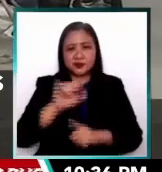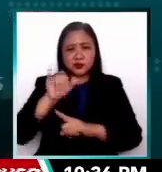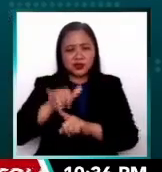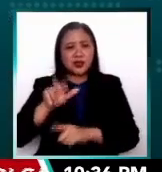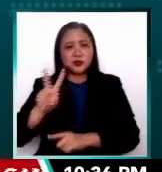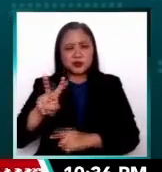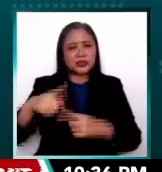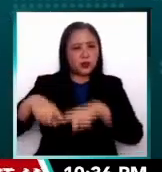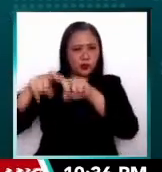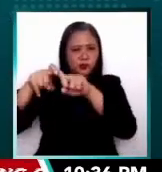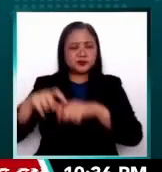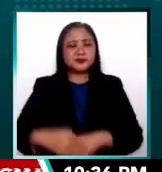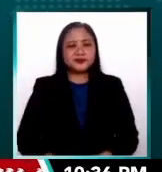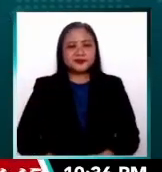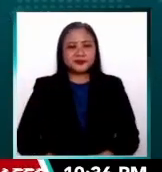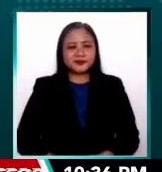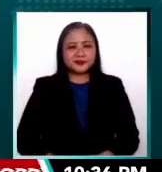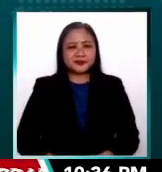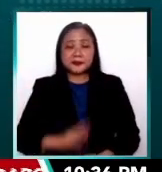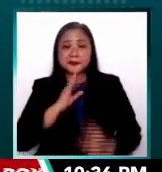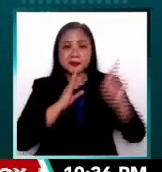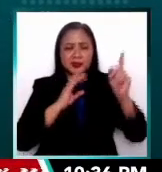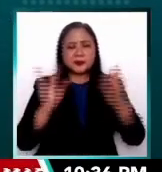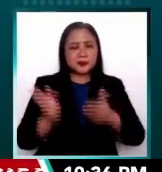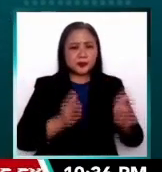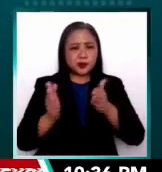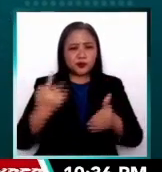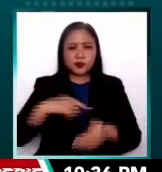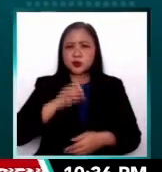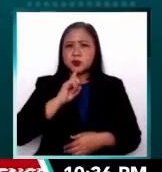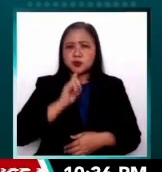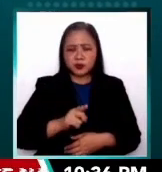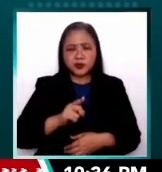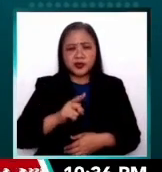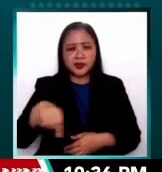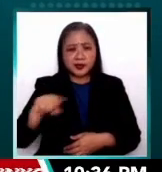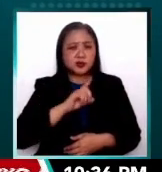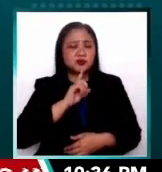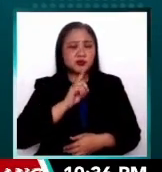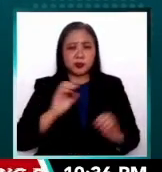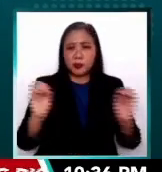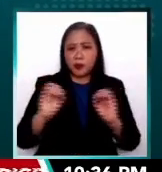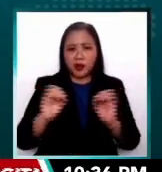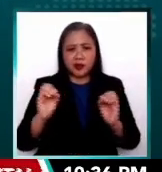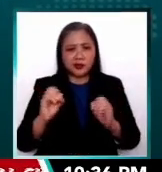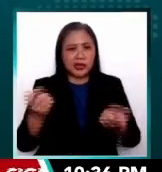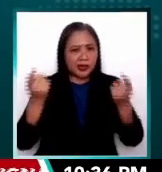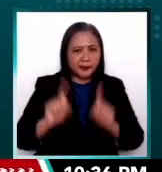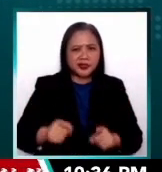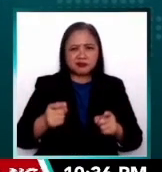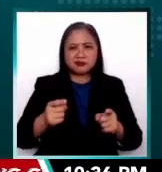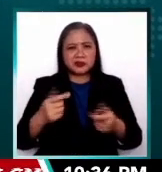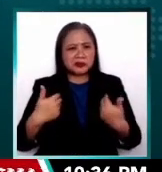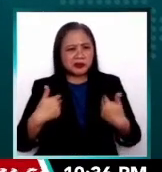hating gabi. Preparation na rin po natin yan, ma'am, upang satiyak po natin na talagang wala pong mangyaring insidente at isa na